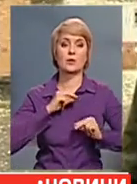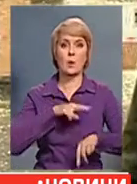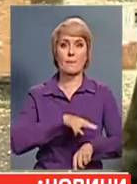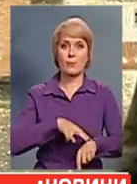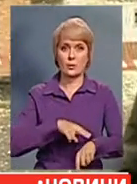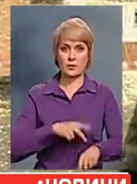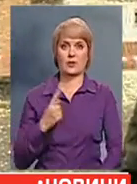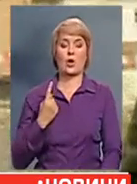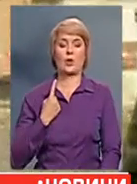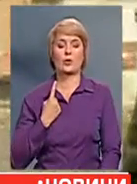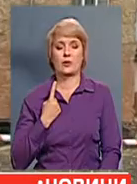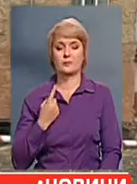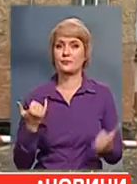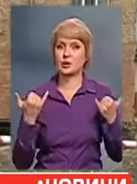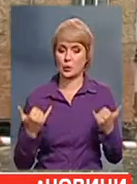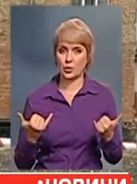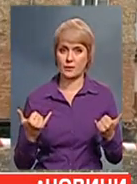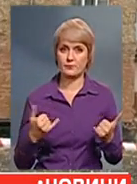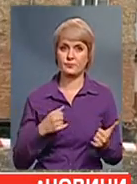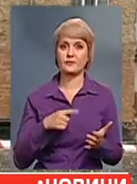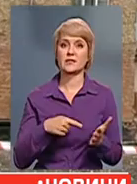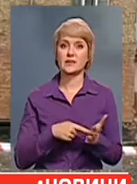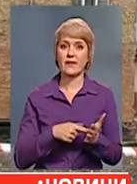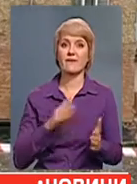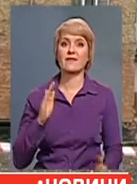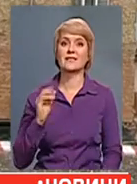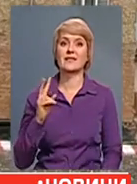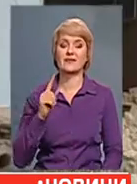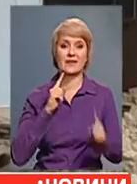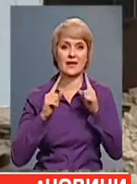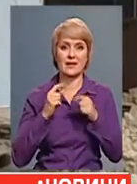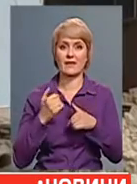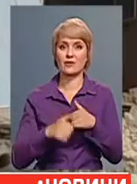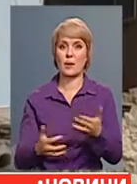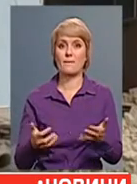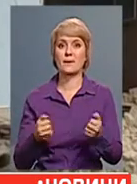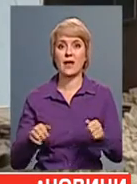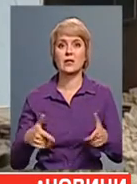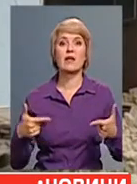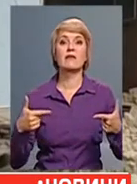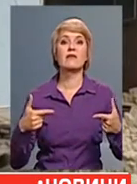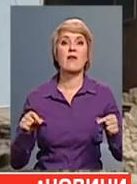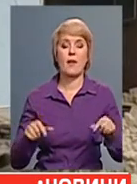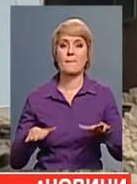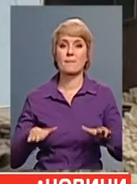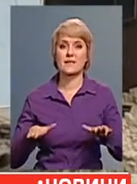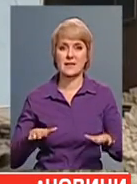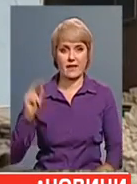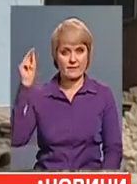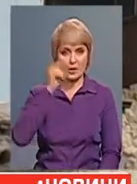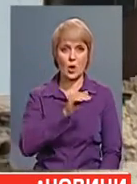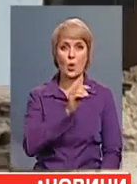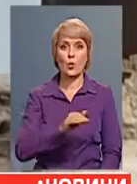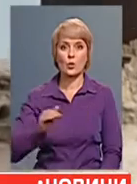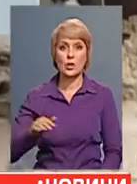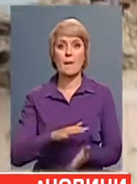охороняє. Сьогодні Васильківська міська рада вже прийняла рішення, де місцеві учні продовжать навчання